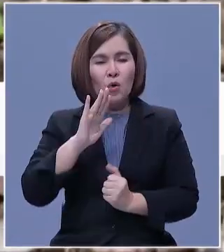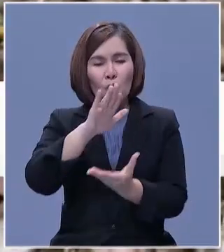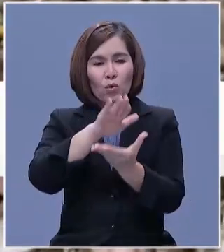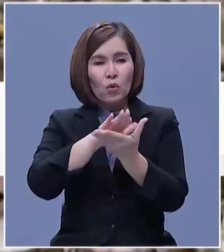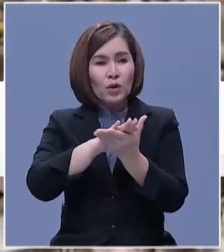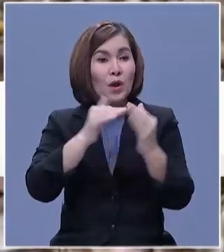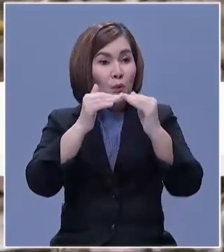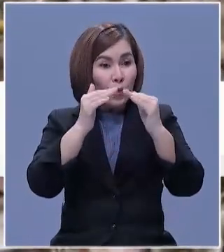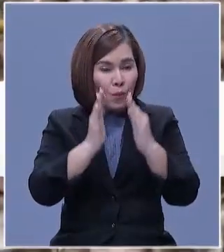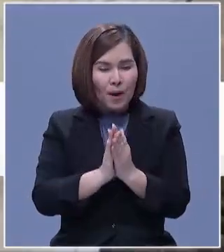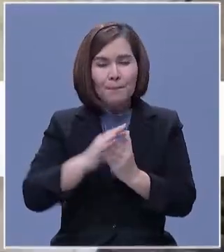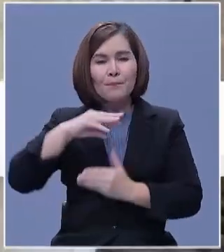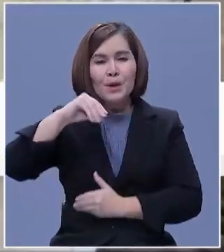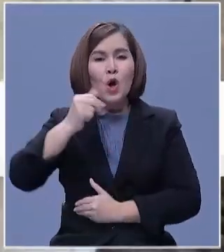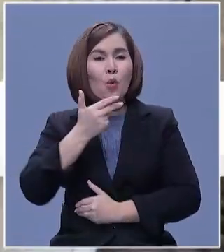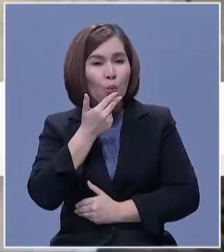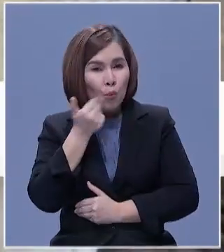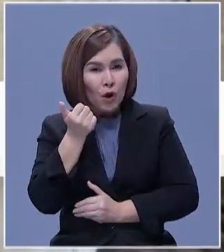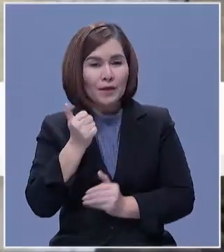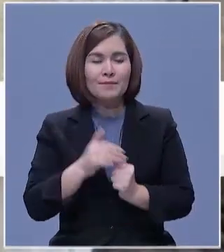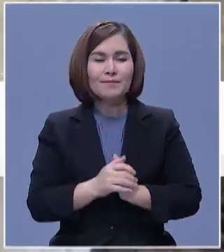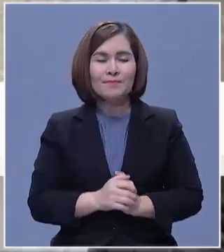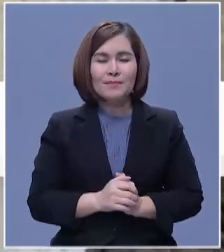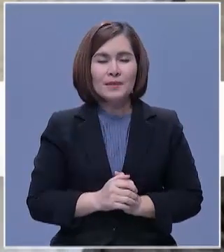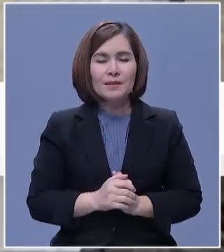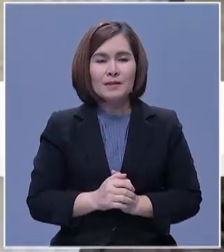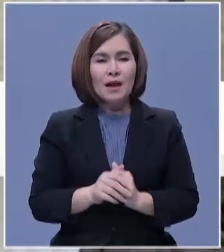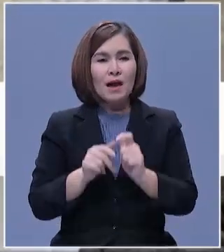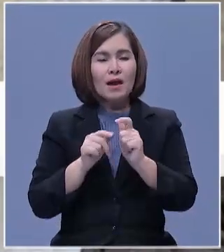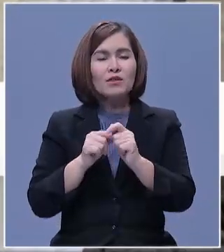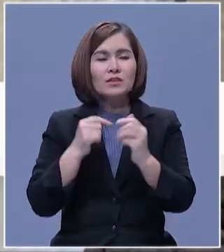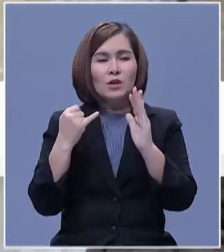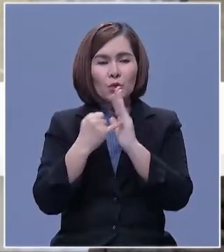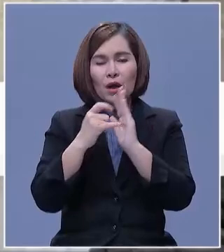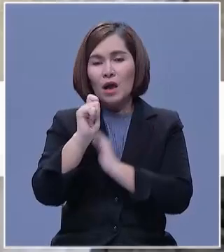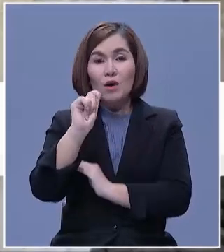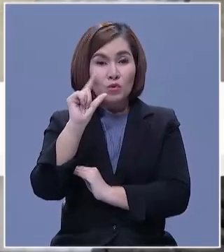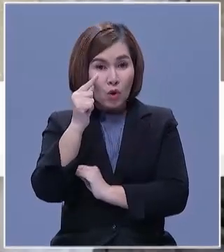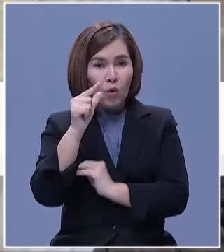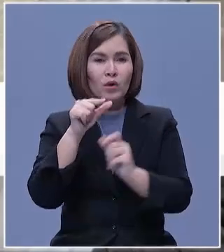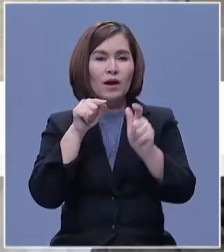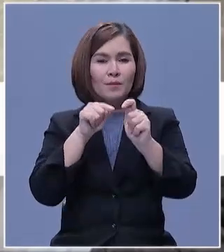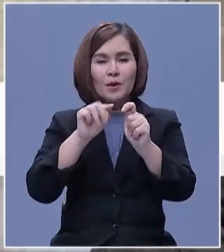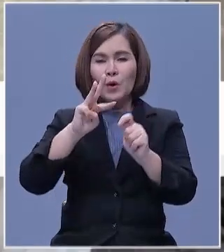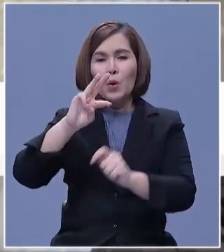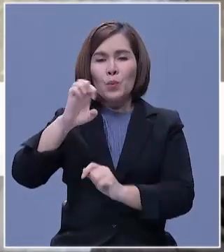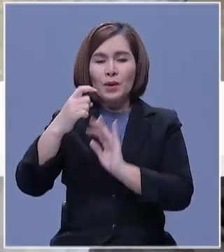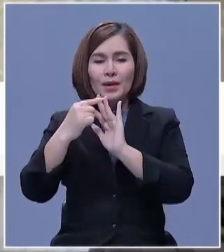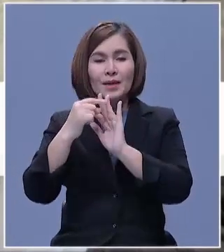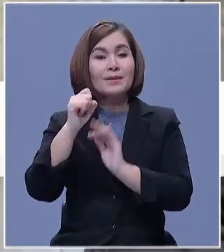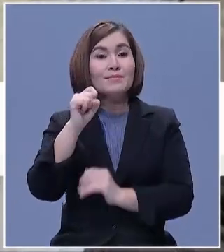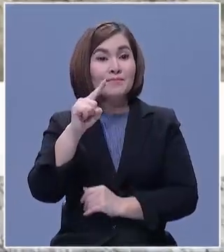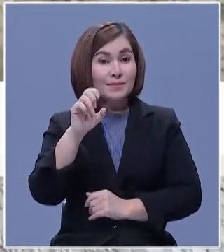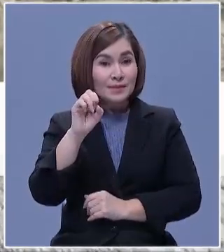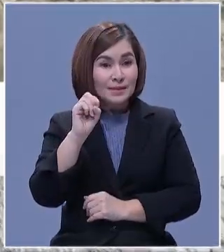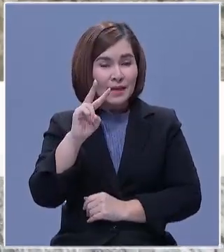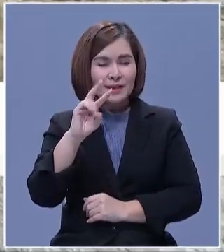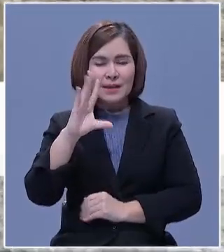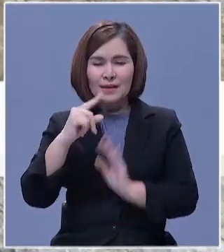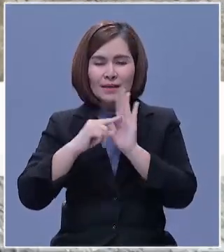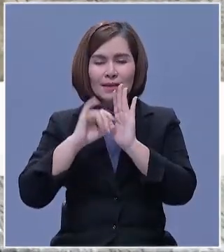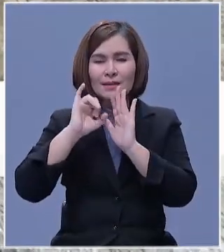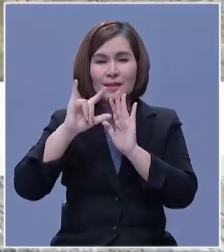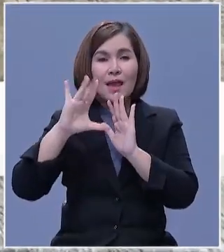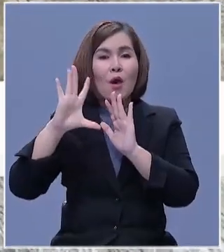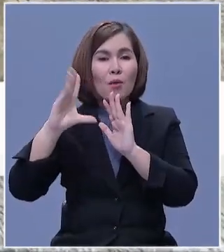วัดมะนาวหวานนะครับในตำบลศาลเจ้าโรงทองอำเภอวิเศษชัยชาญจังหวัดอ่างทองผู้สื่อข่าวได้รับการร้องเรียนให้เข้าไปตรว